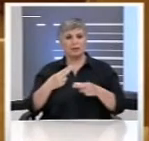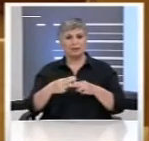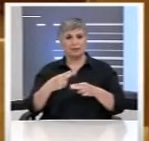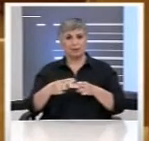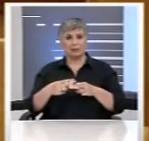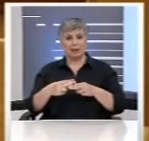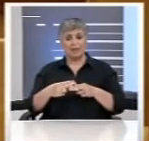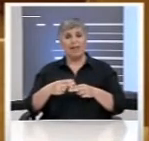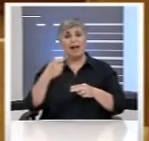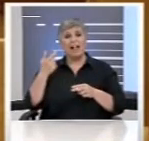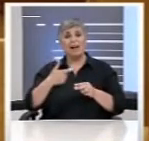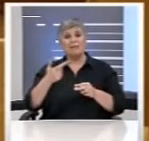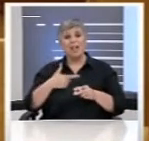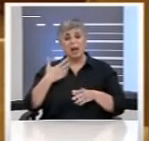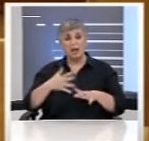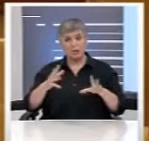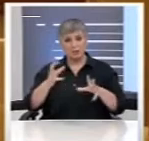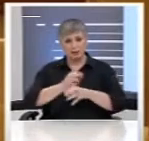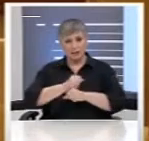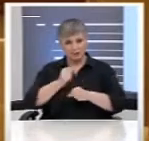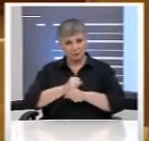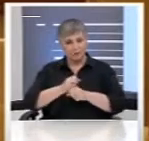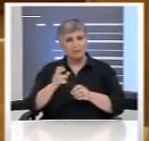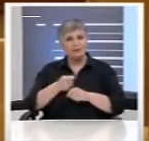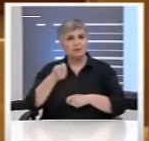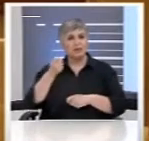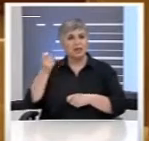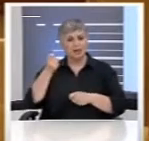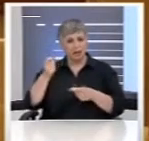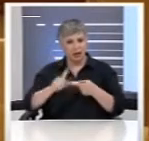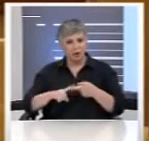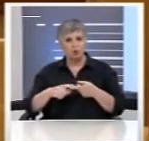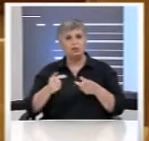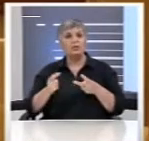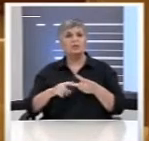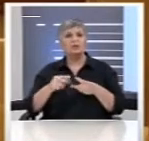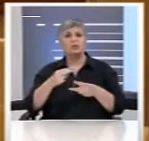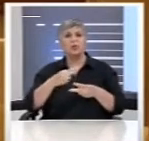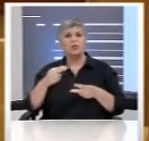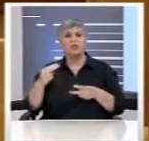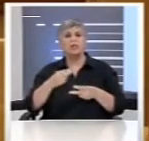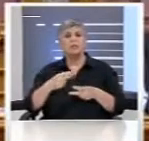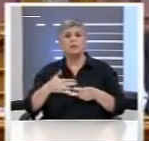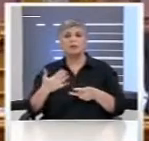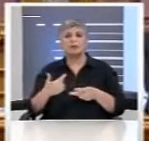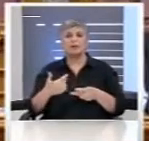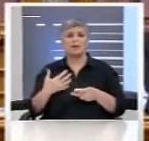προγράμματος και την έξοδο στις αγορές, το θέμα του χρέους και το θέμα της δημιουργίας ενός κατάλληλου